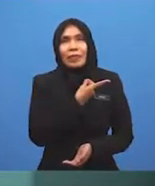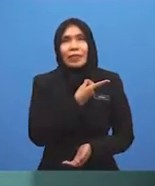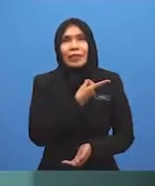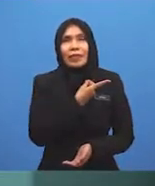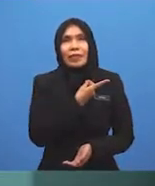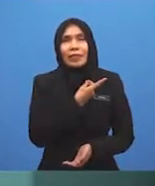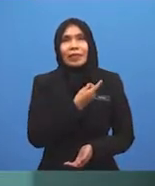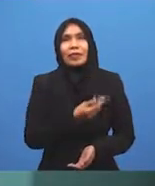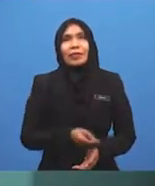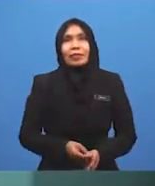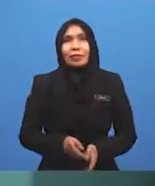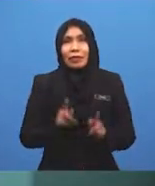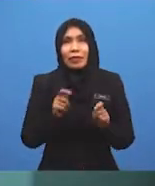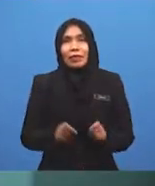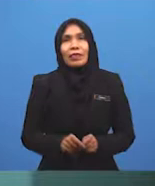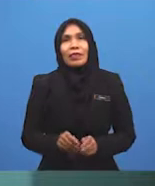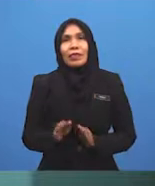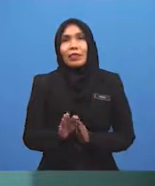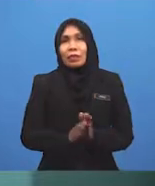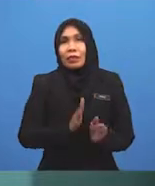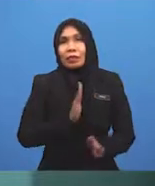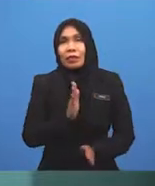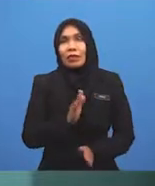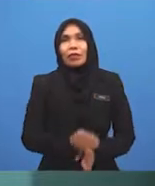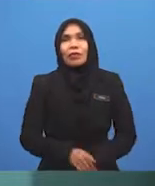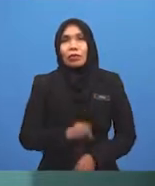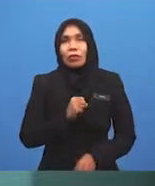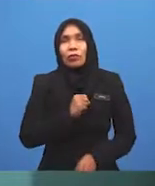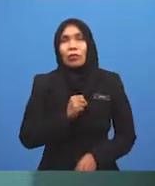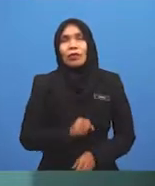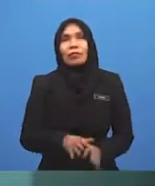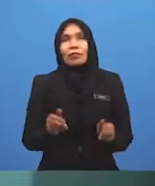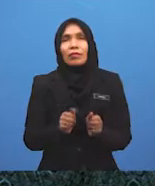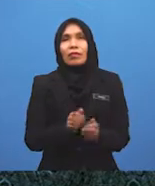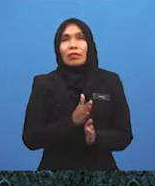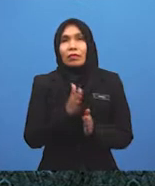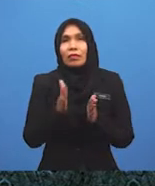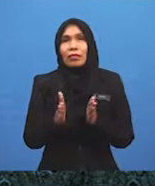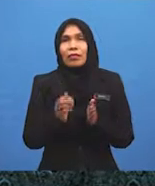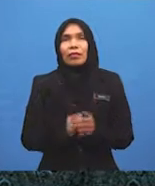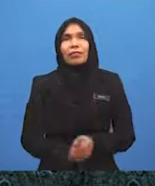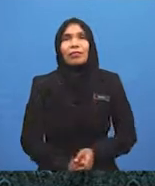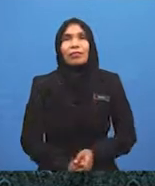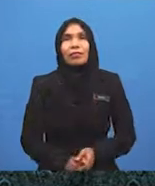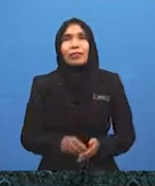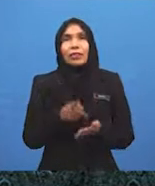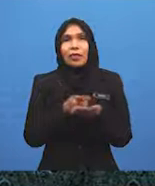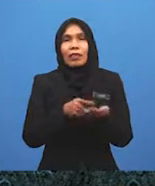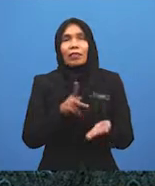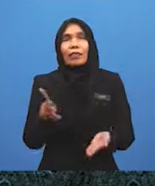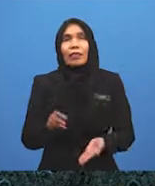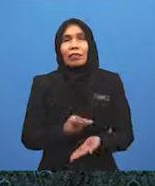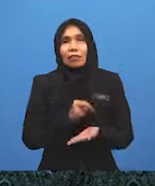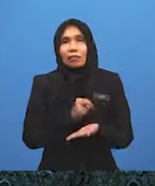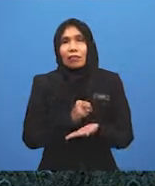patut beradab sopan terhadap jiran seperti yang dikatakan oleh Wani tadi. Apakah nilai